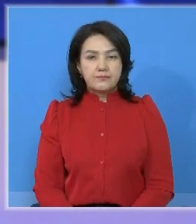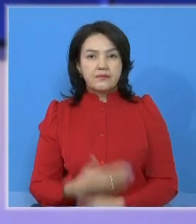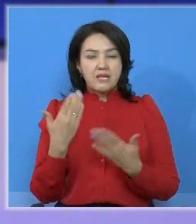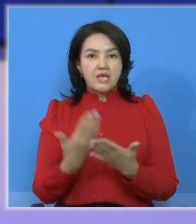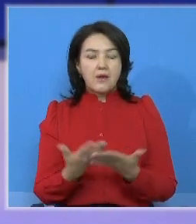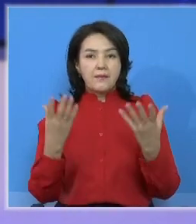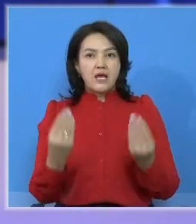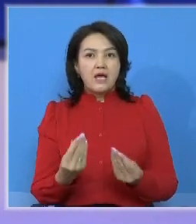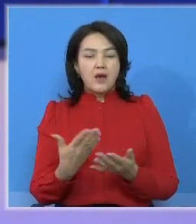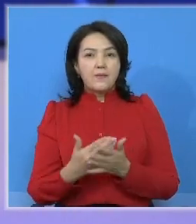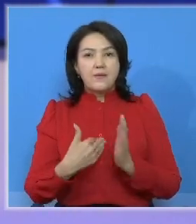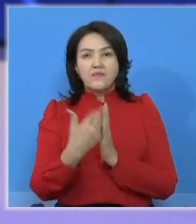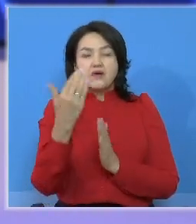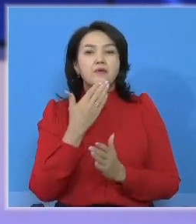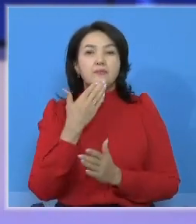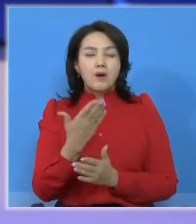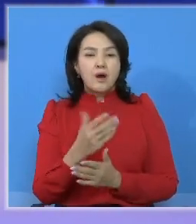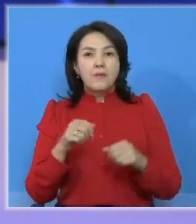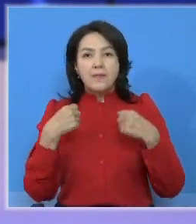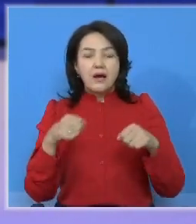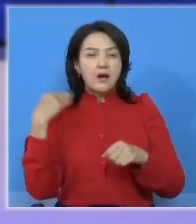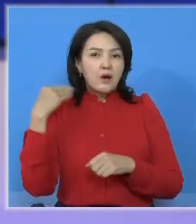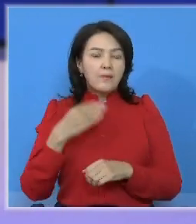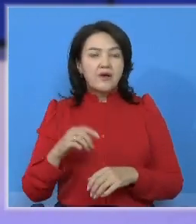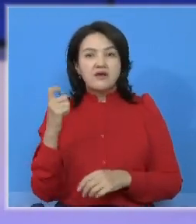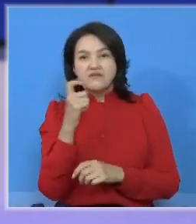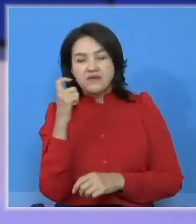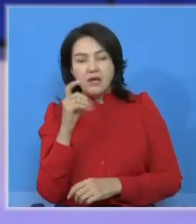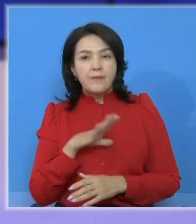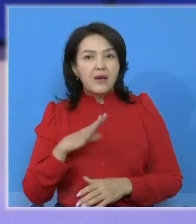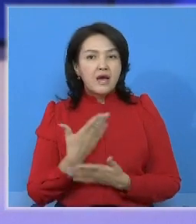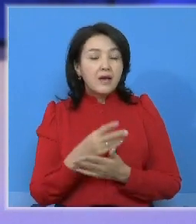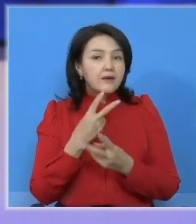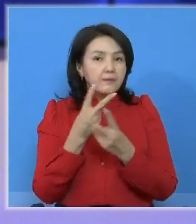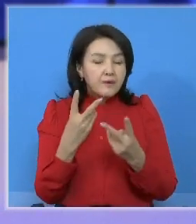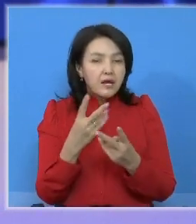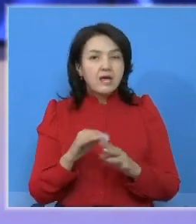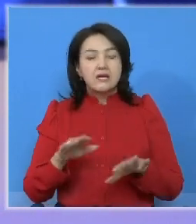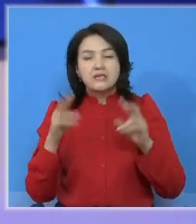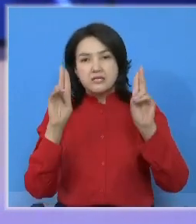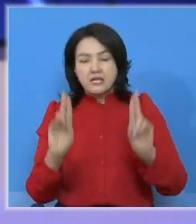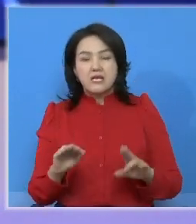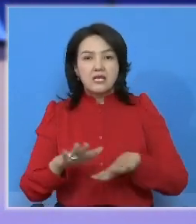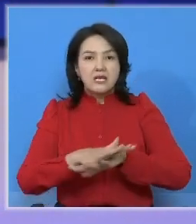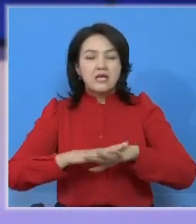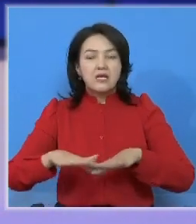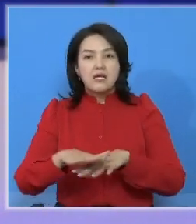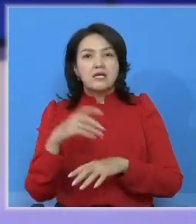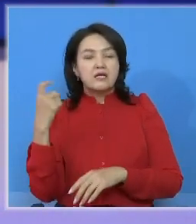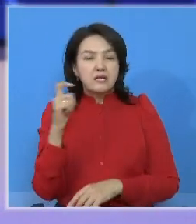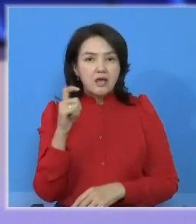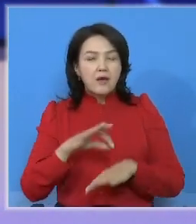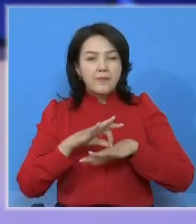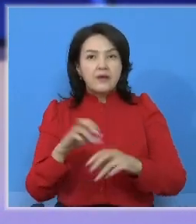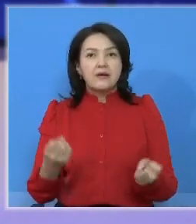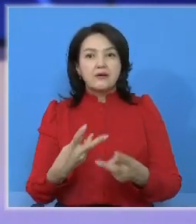На сегодняшний день отмечается высокий спрос на продукцию актюбинских фермеров. Об этом свидетельствует традиционная сельскохозяйственная ярмарка,